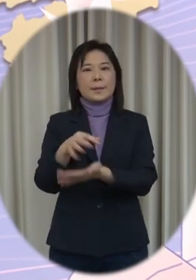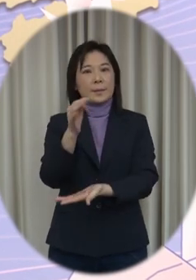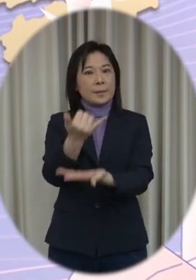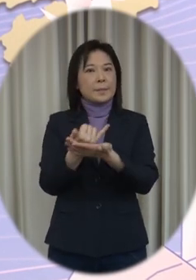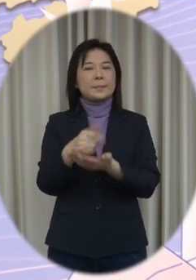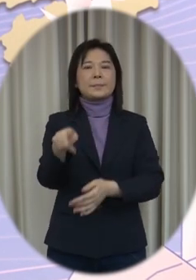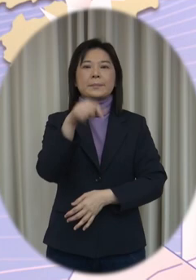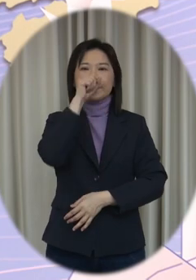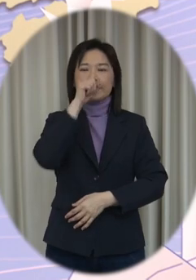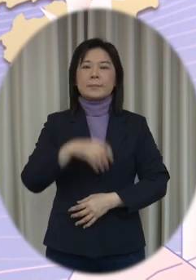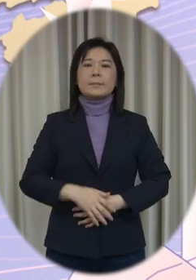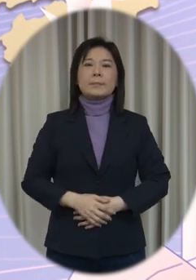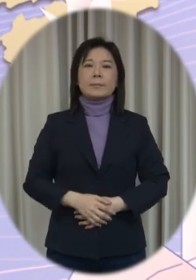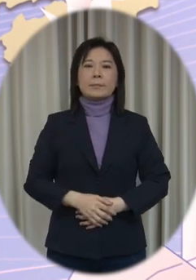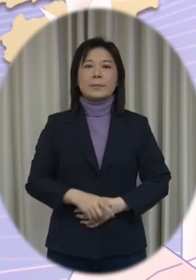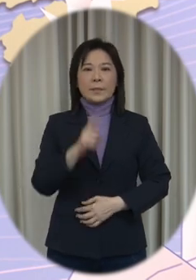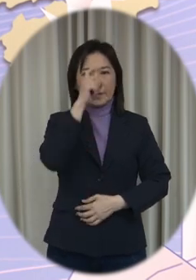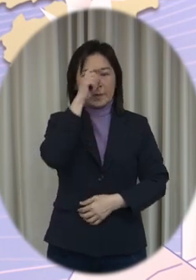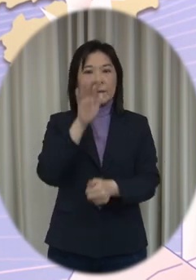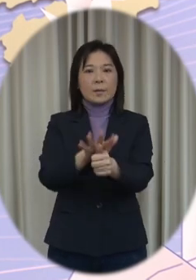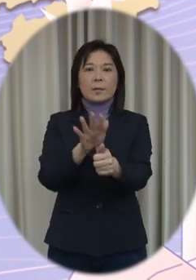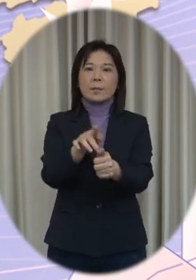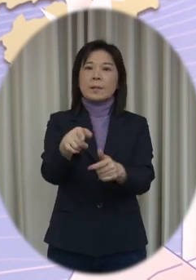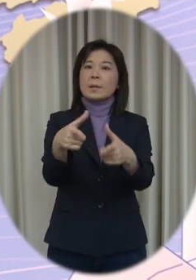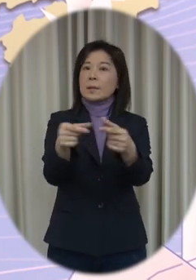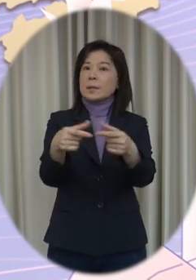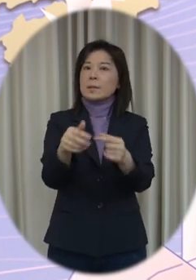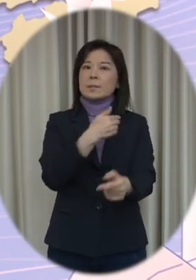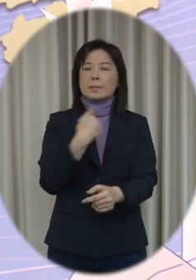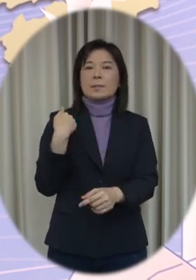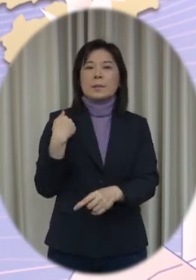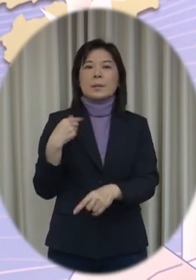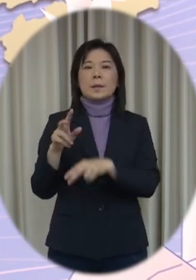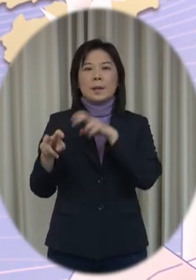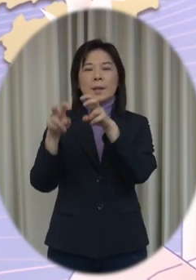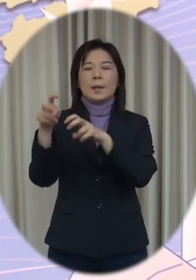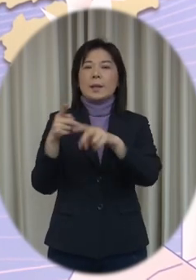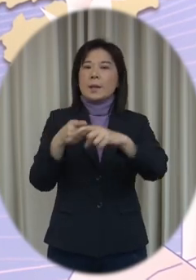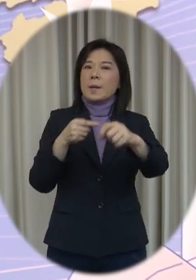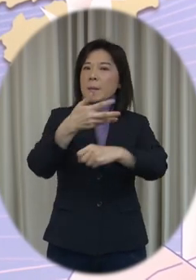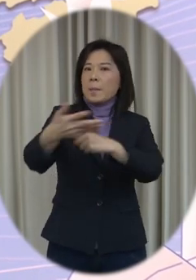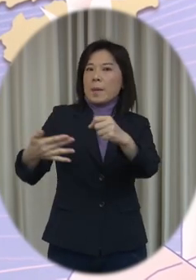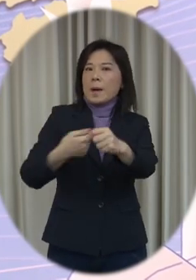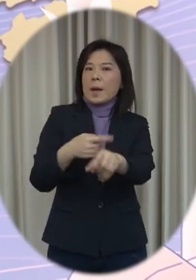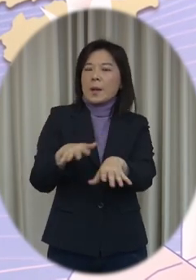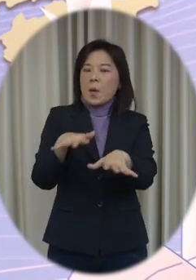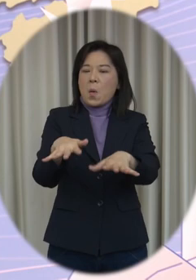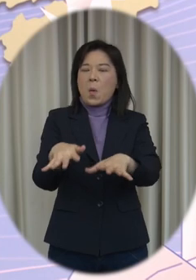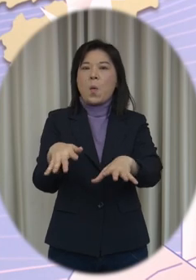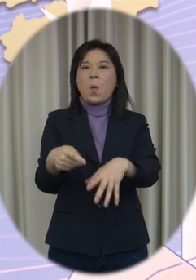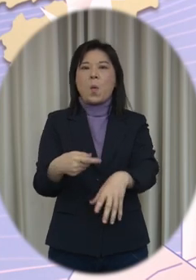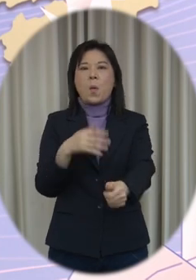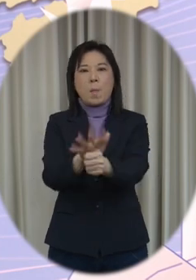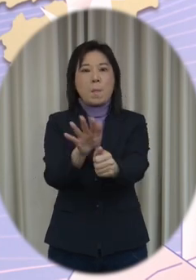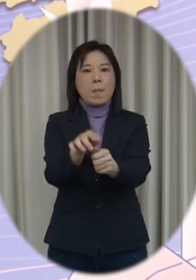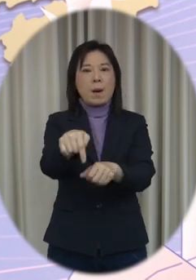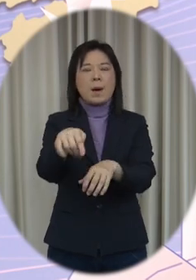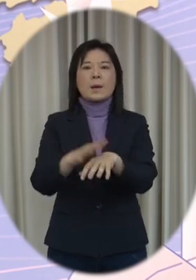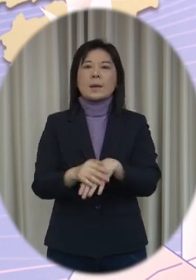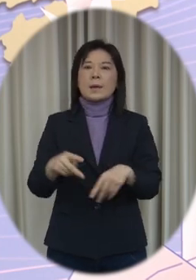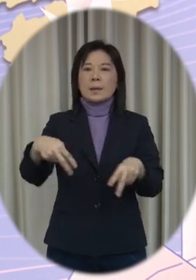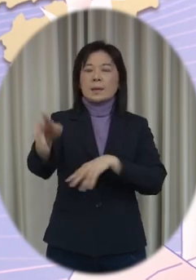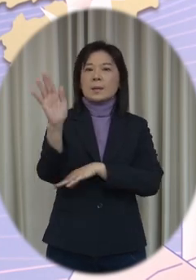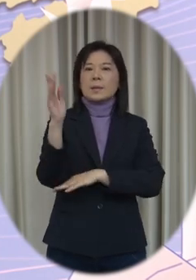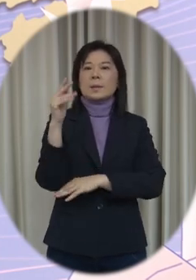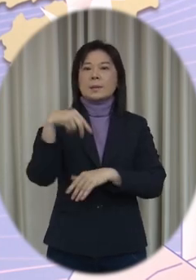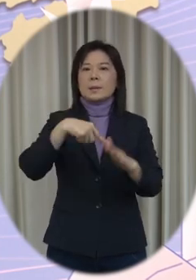为了要协助我们日本能登半岛的一个赈灾， 行政院马上就立即